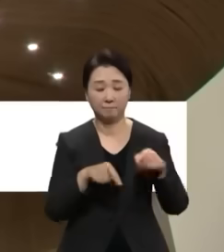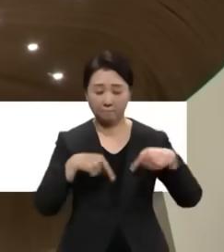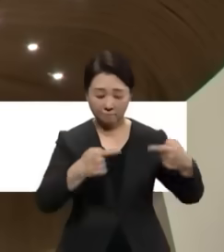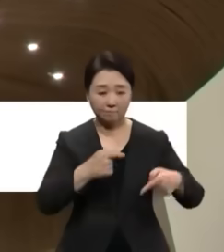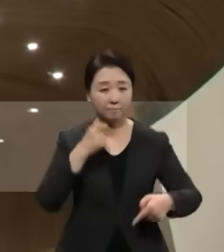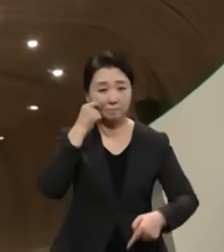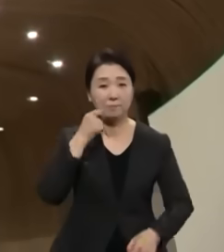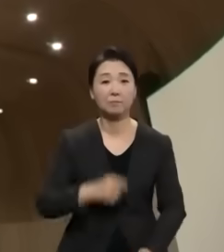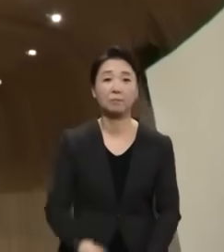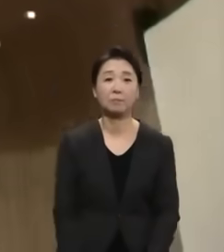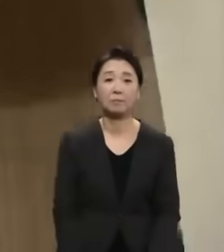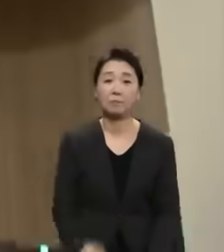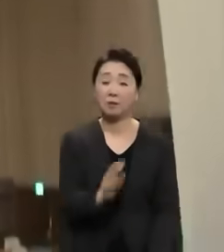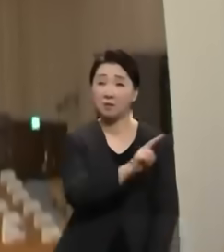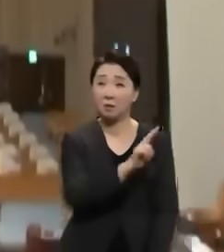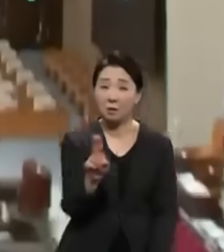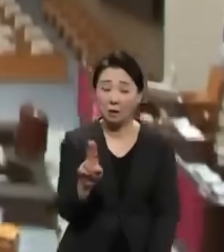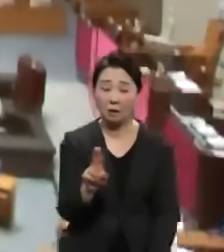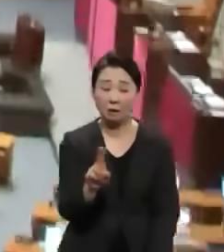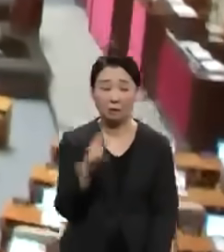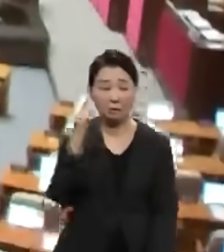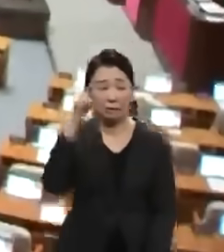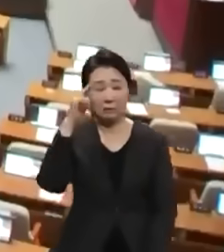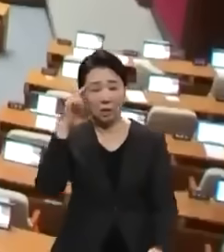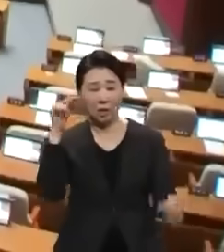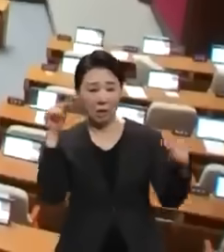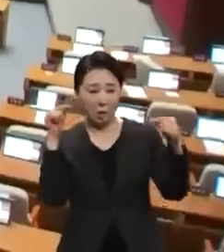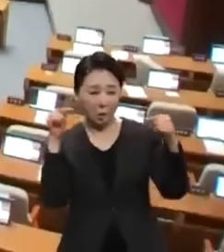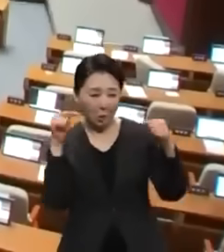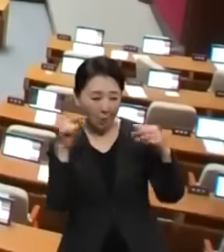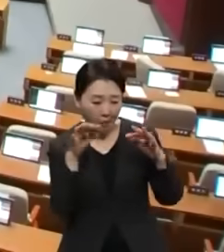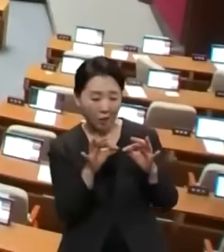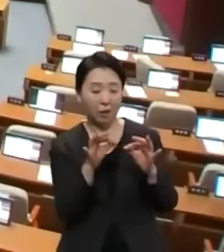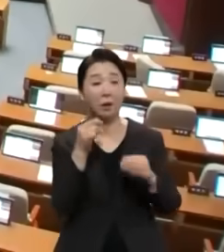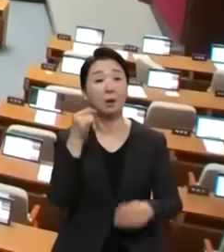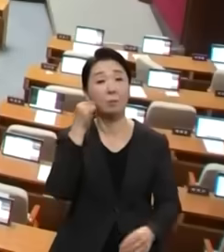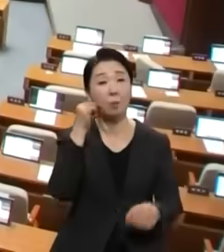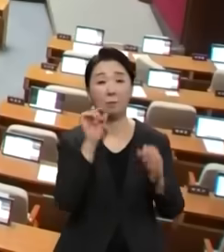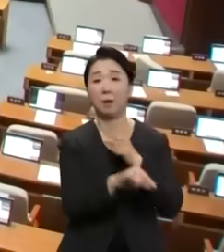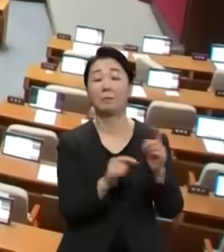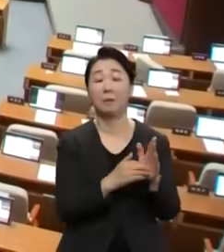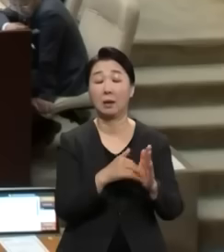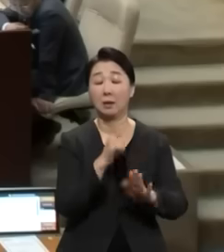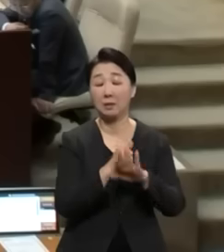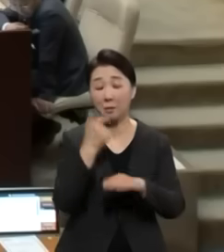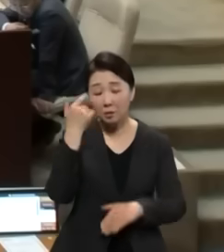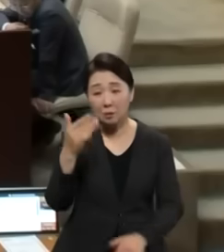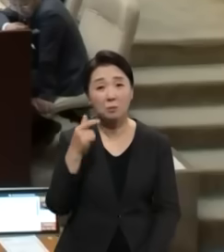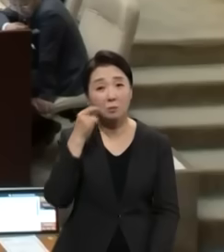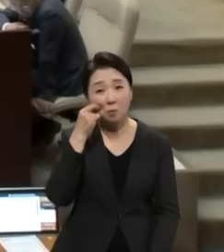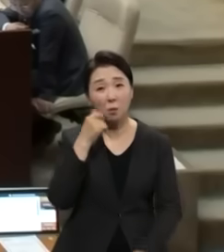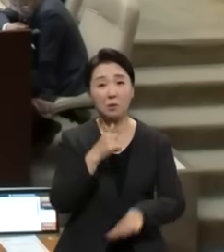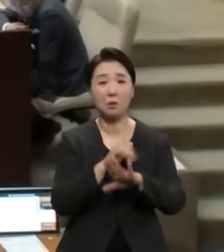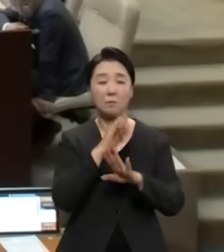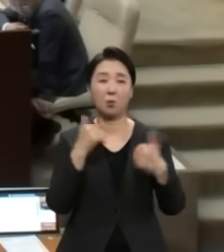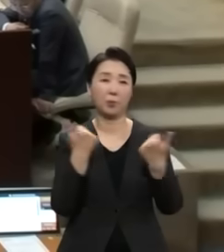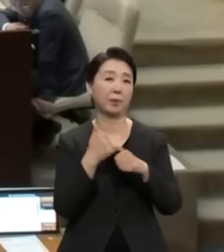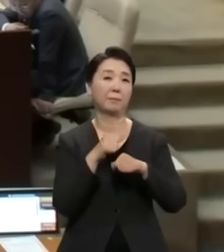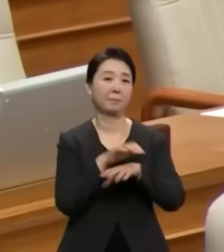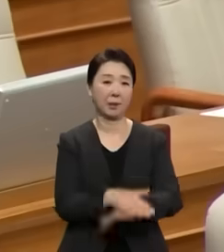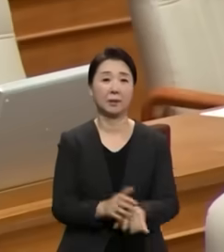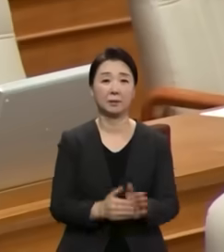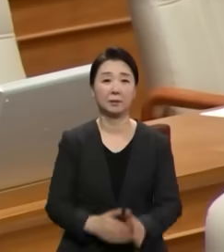어렵다. 여야가 끝내 이견을 좁히지 못하자 남은 대정부 질문을 진행하지 못한 채 본회의는 끝내